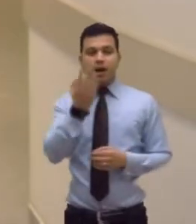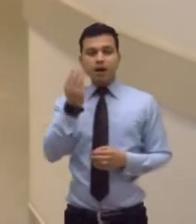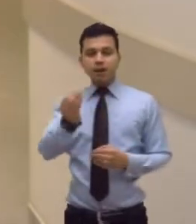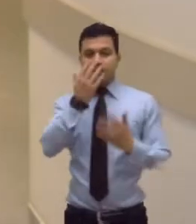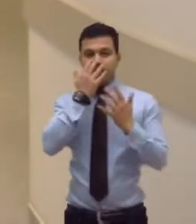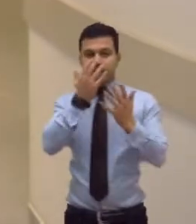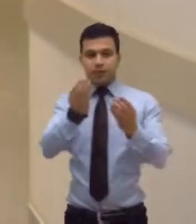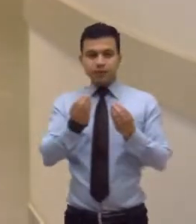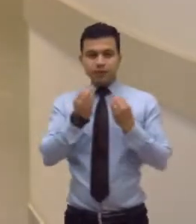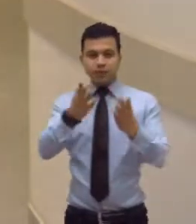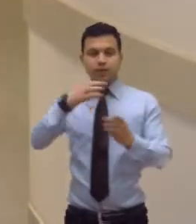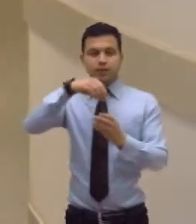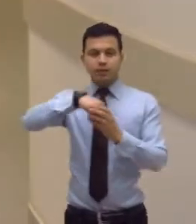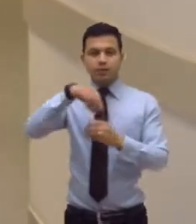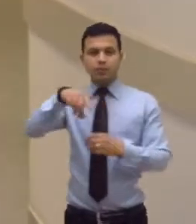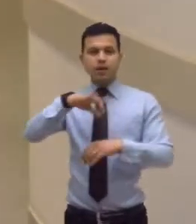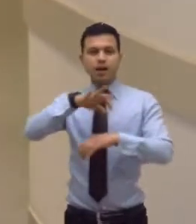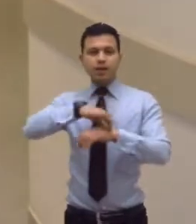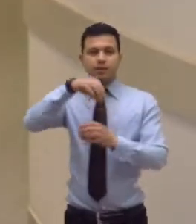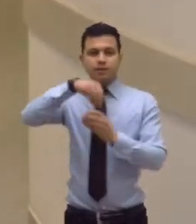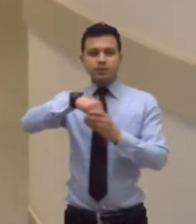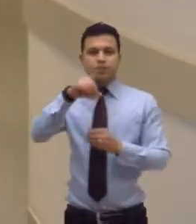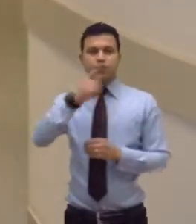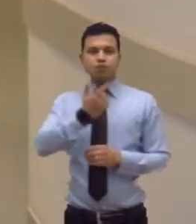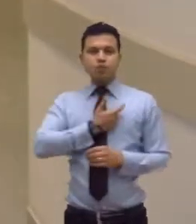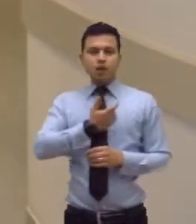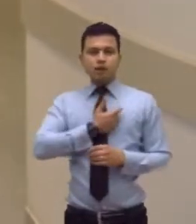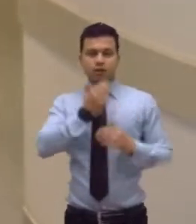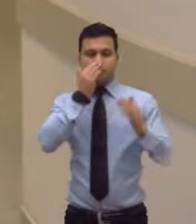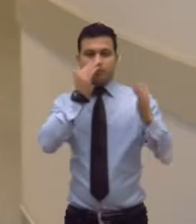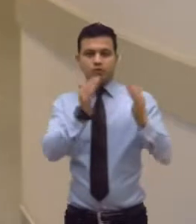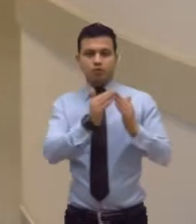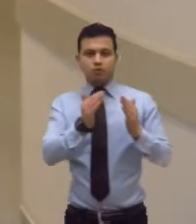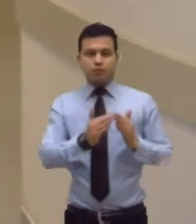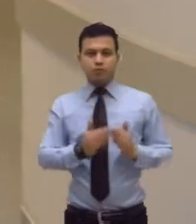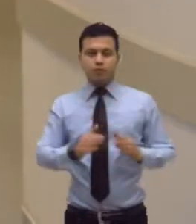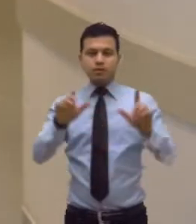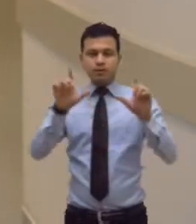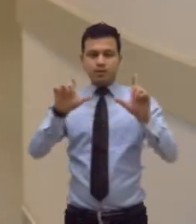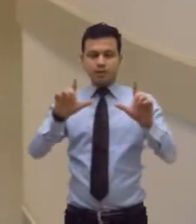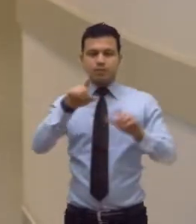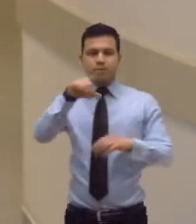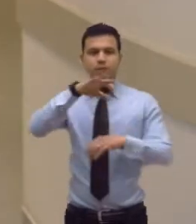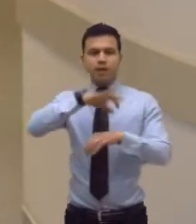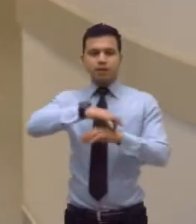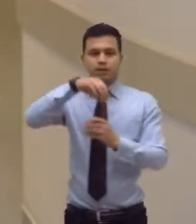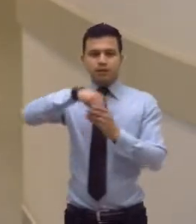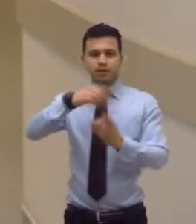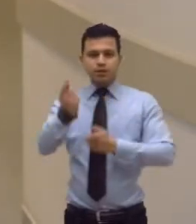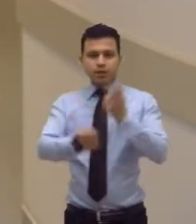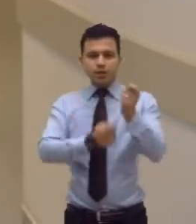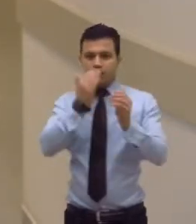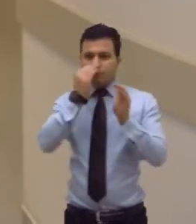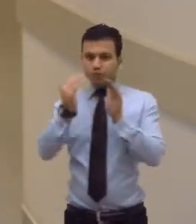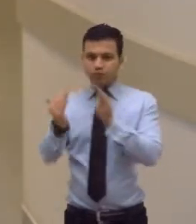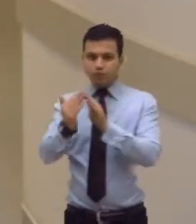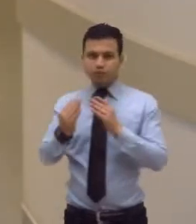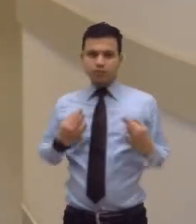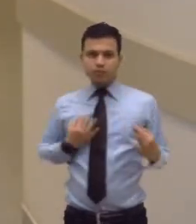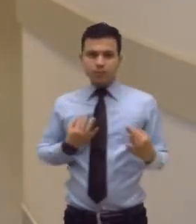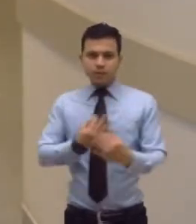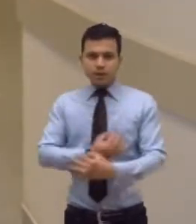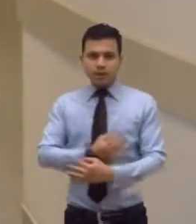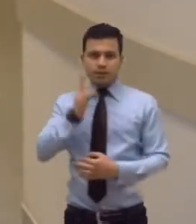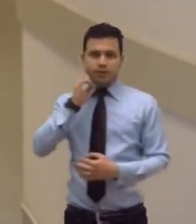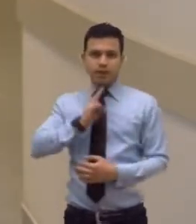adına hasta, hasta yakını ve ziyaretçilerimizin uyması gereken bir takım kurallar belirlenmiştir. Hastane çalışanlarımızla uyum ve